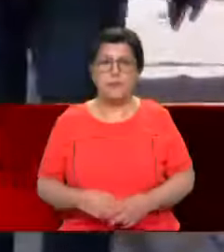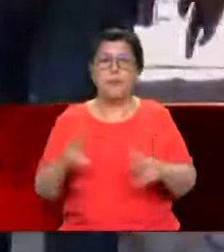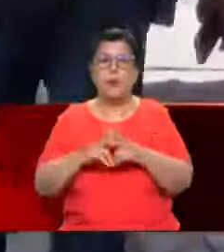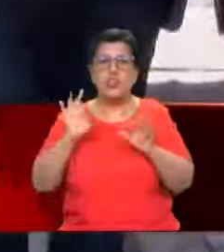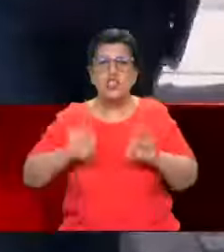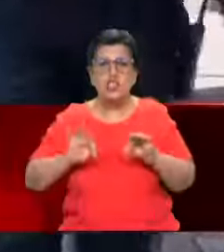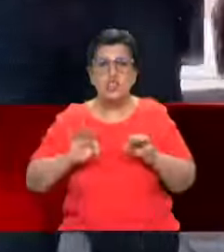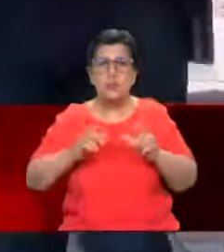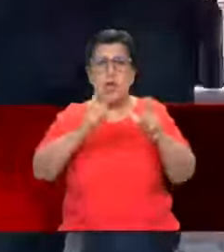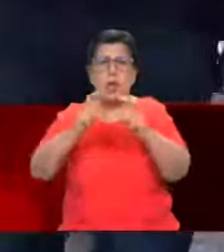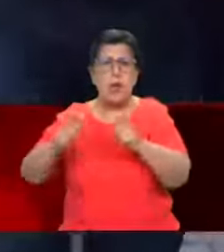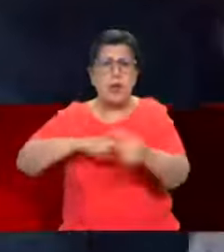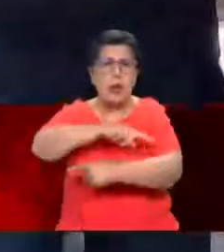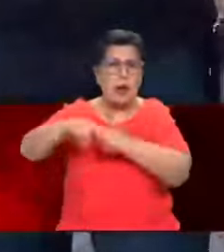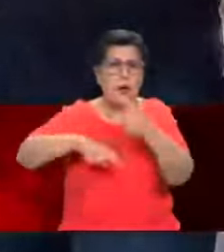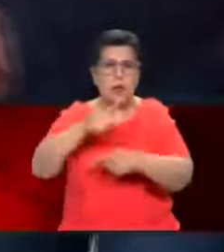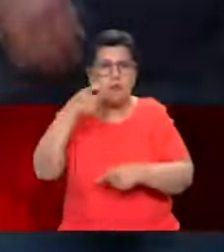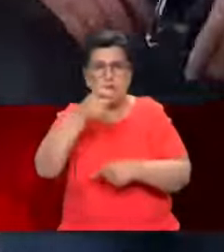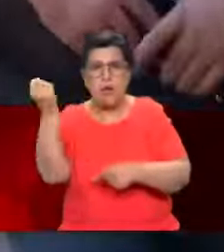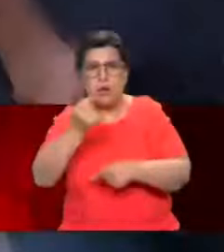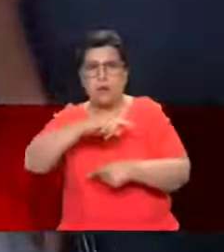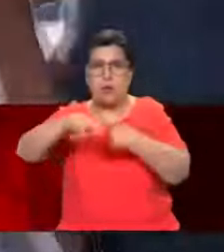Polis şimdi her yerde o katili arıyor.